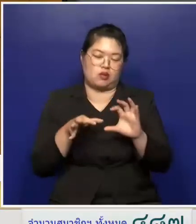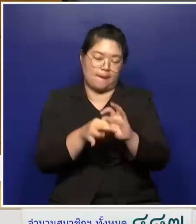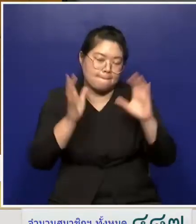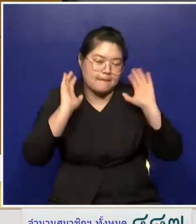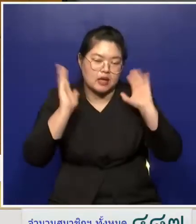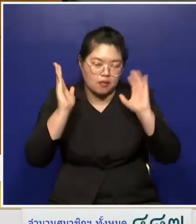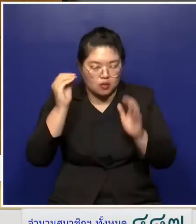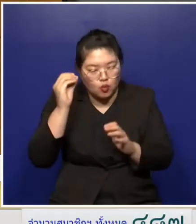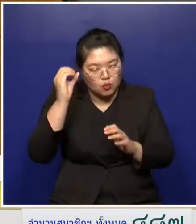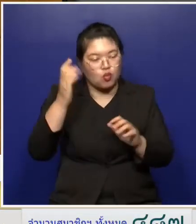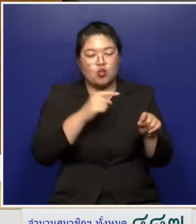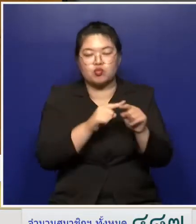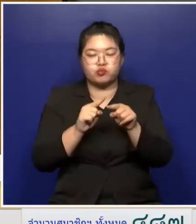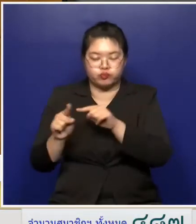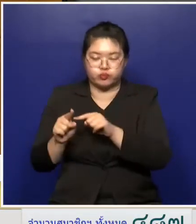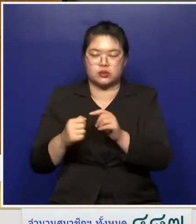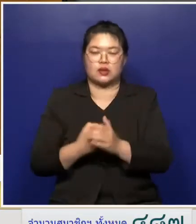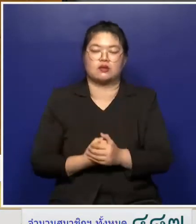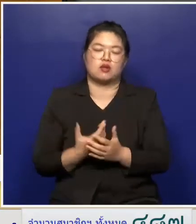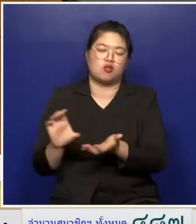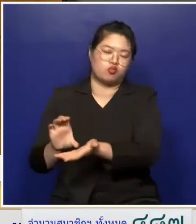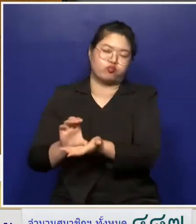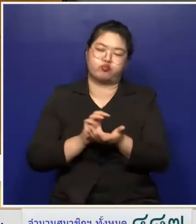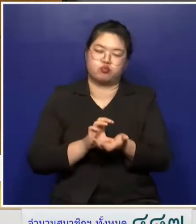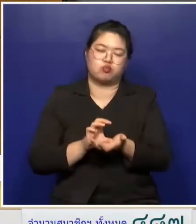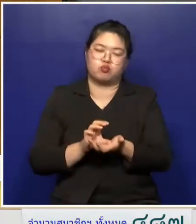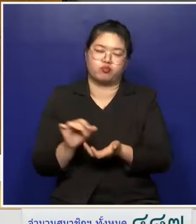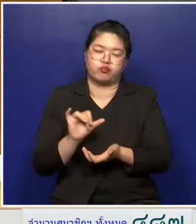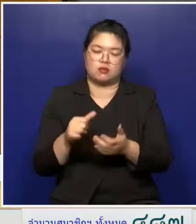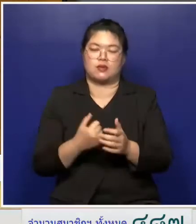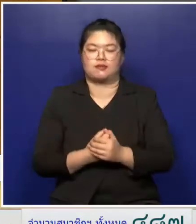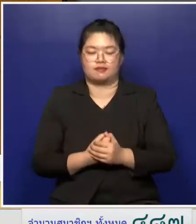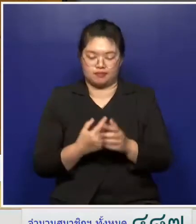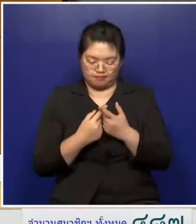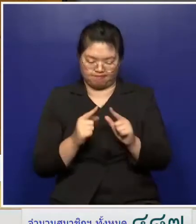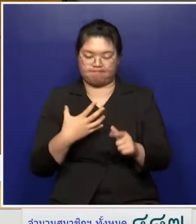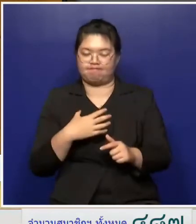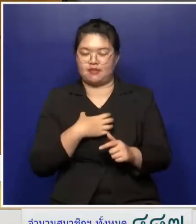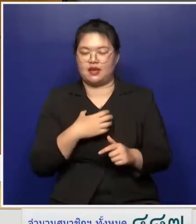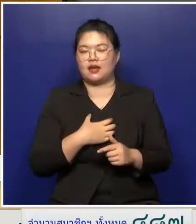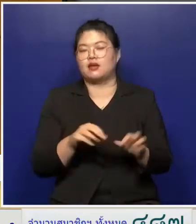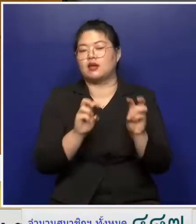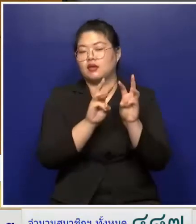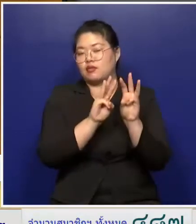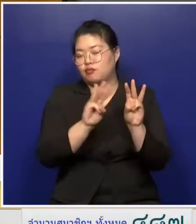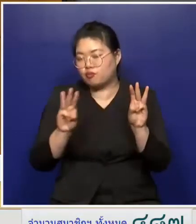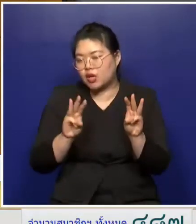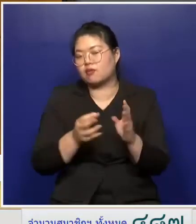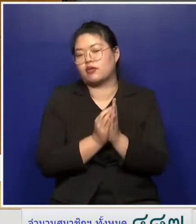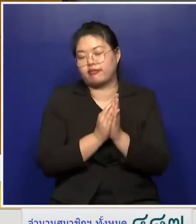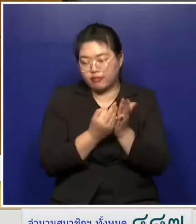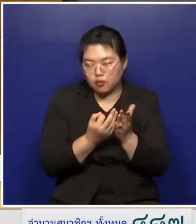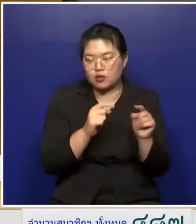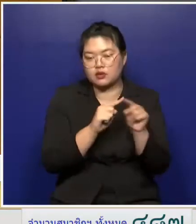็อัสสัตรนี้ในการสร้เคื่องข่ายด้วยประเภทสื่อออนไน์ใหมากขึ้นแล้ว